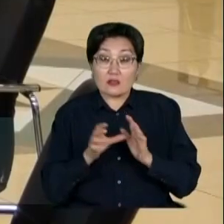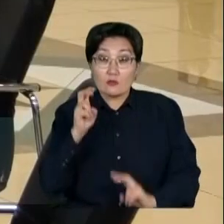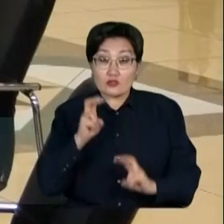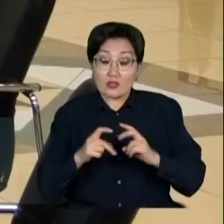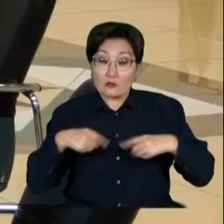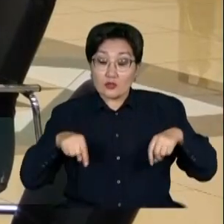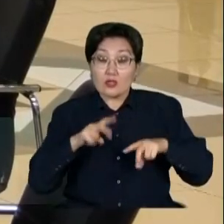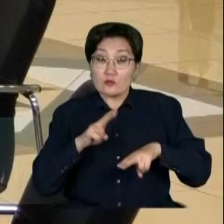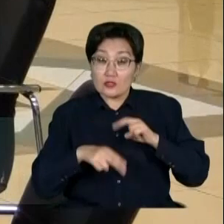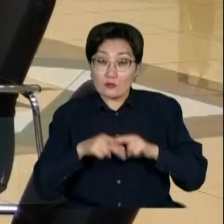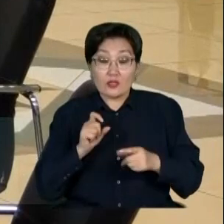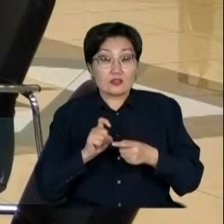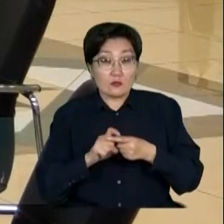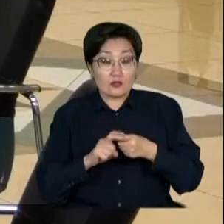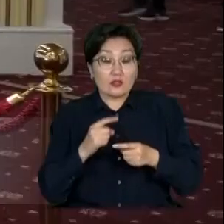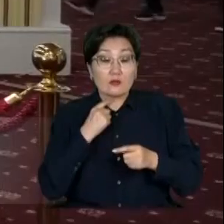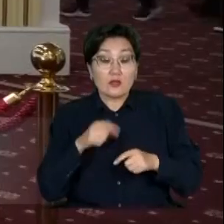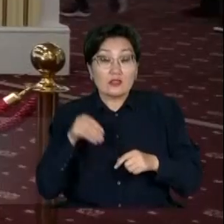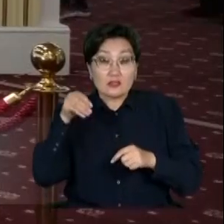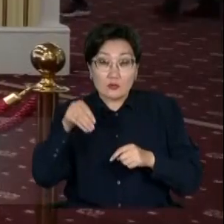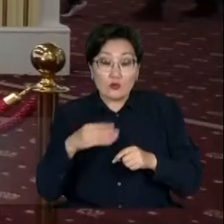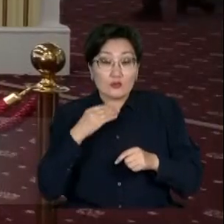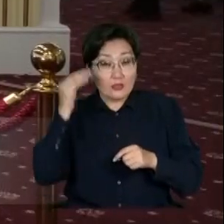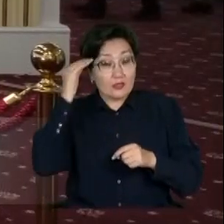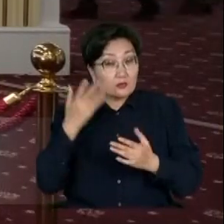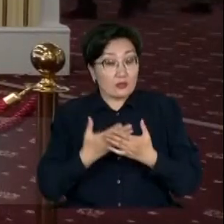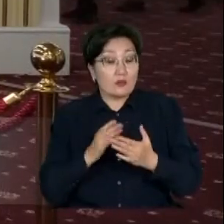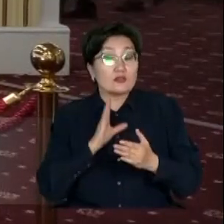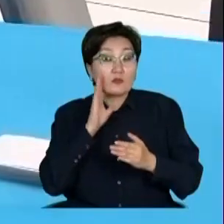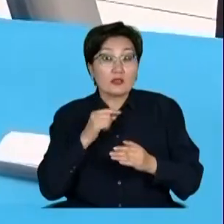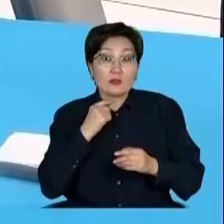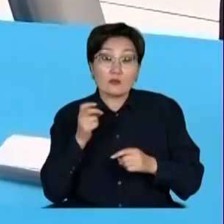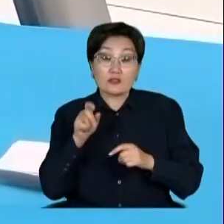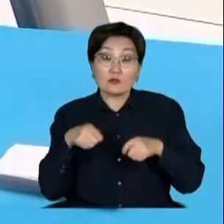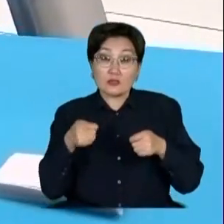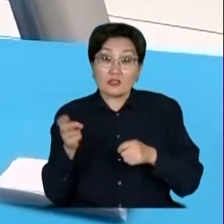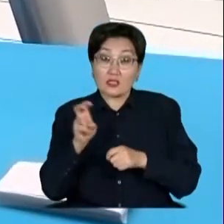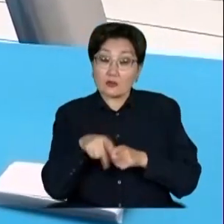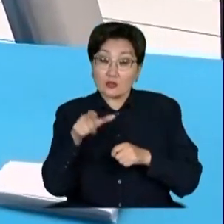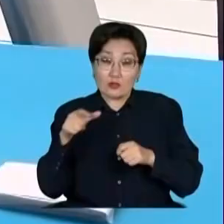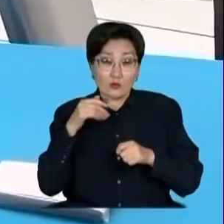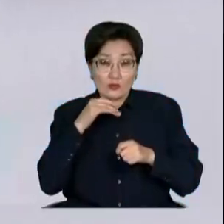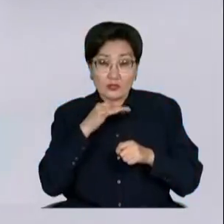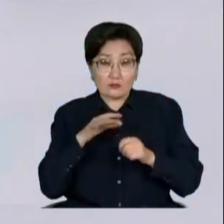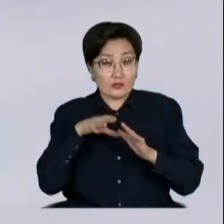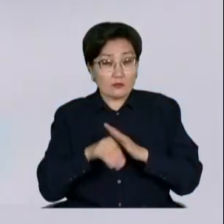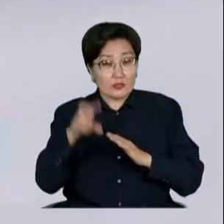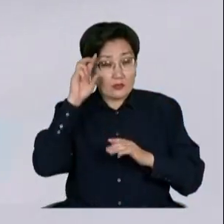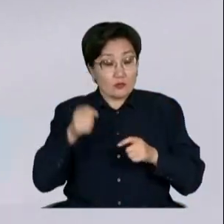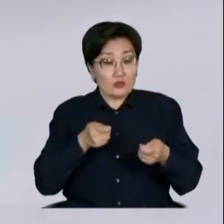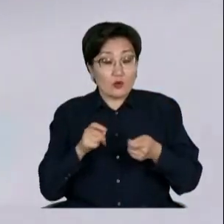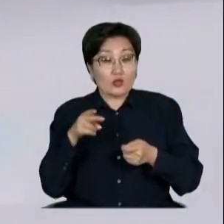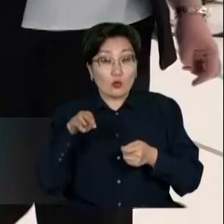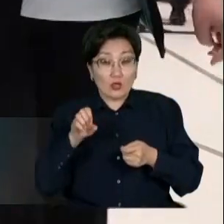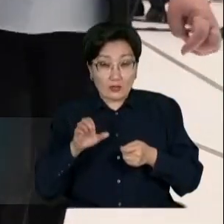станциясының құрылысы бойынша референдумда өз ұстанымдарын білдірді. Таңмен таласып дауыс беруге ағылған жұрттың қарасы қалың, қатарында мемлекет басшысы